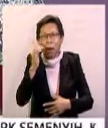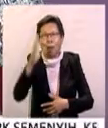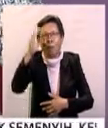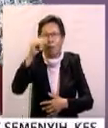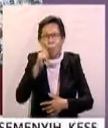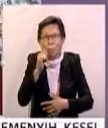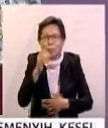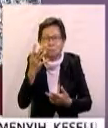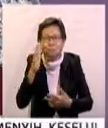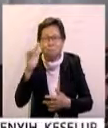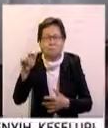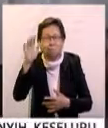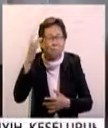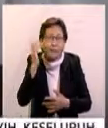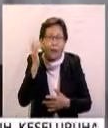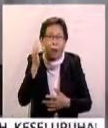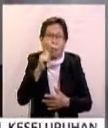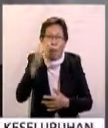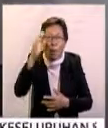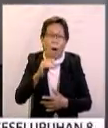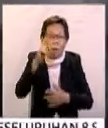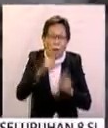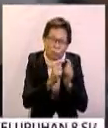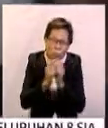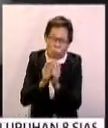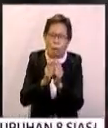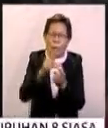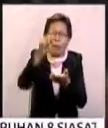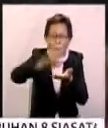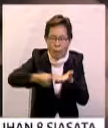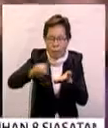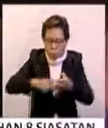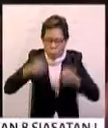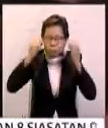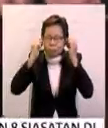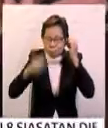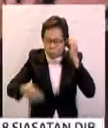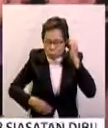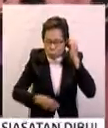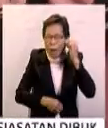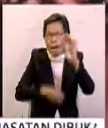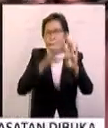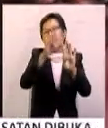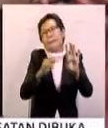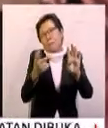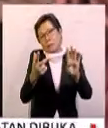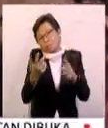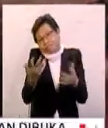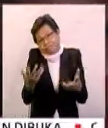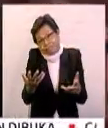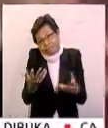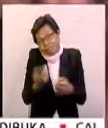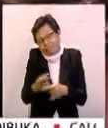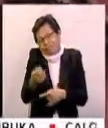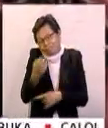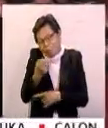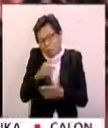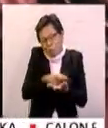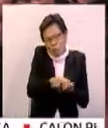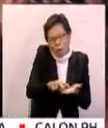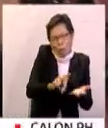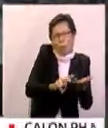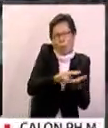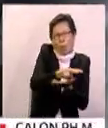kandungannya allahyarham sepatutnya menemaninya membuat pemeriksaan kandungan pada 4 Mac depan beliau terut kecewa video